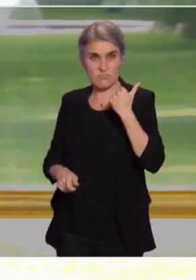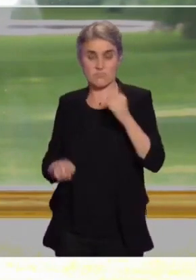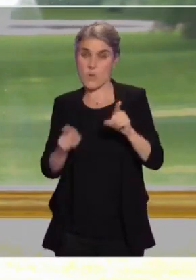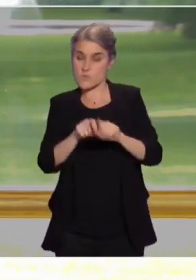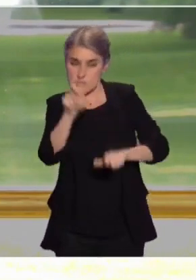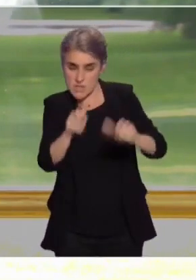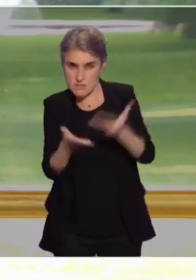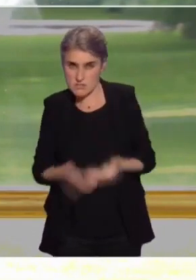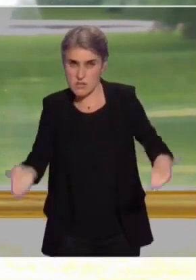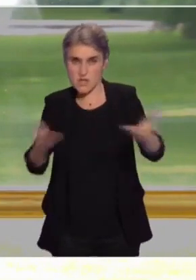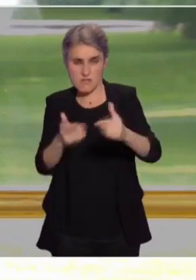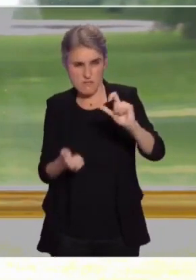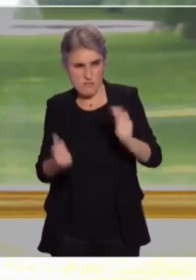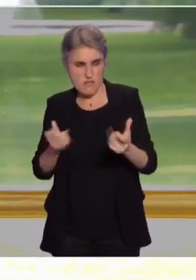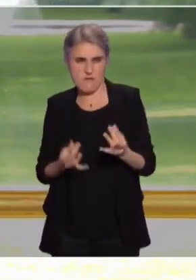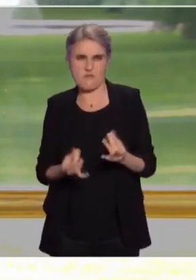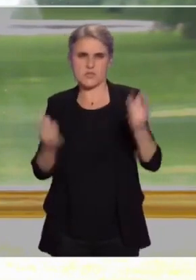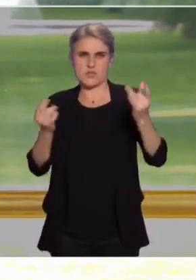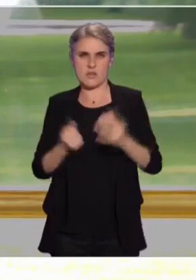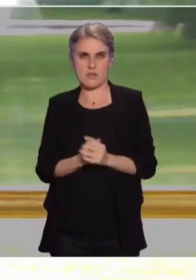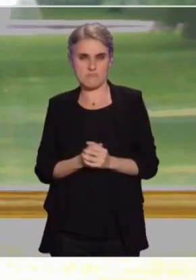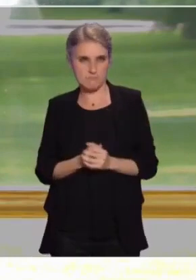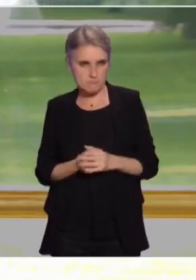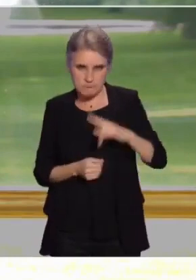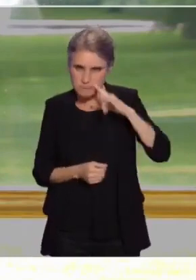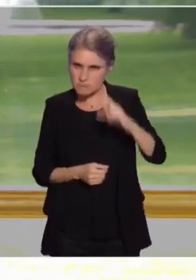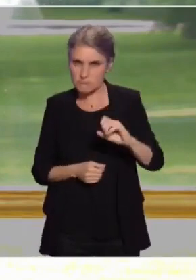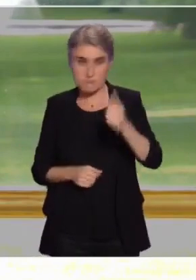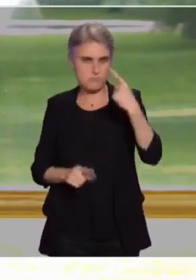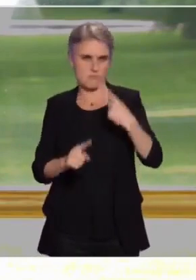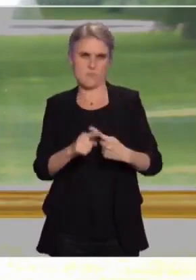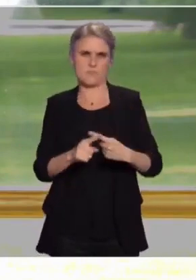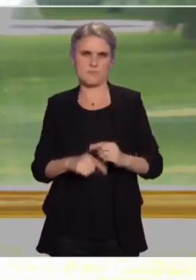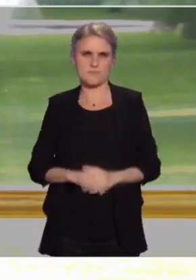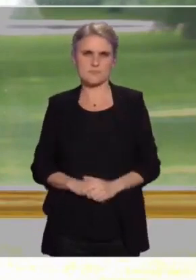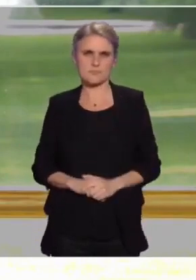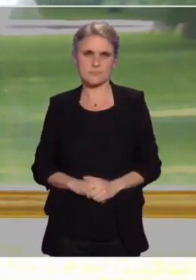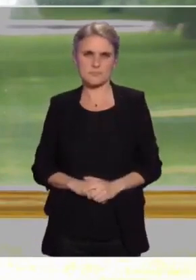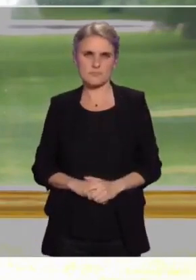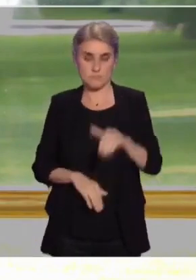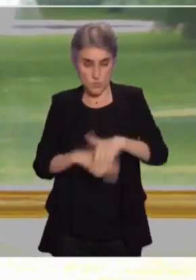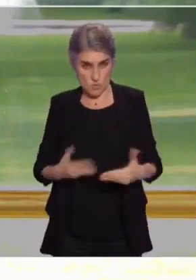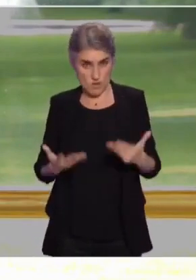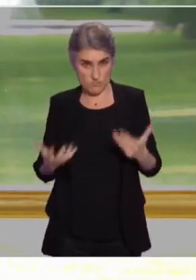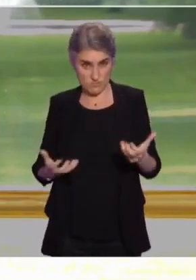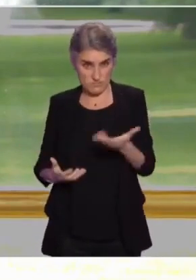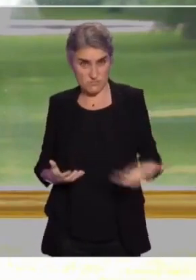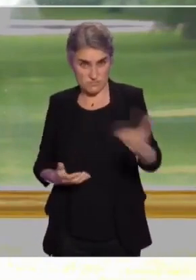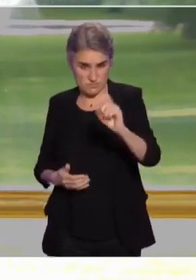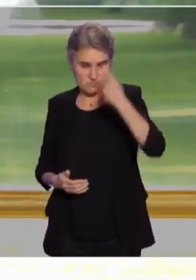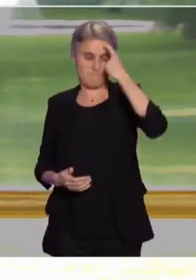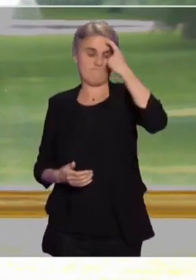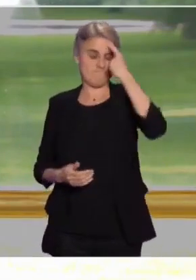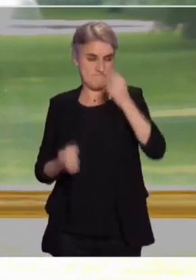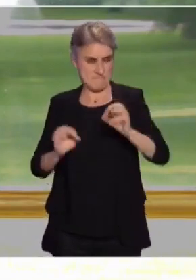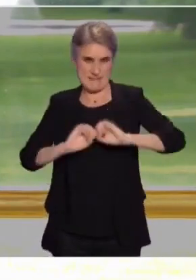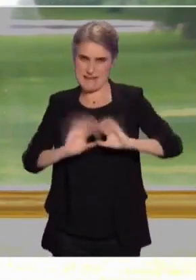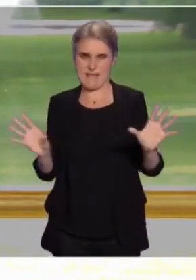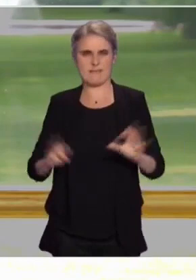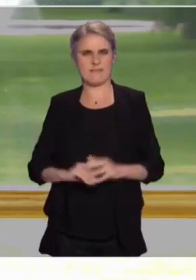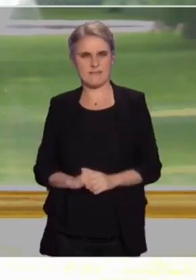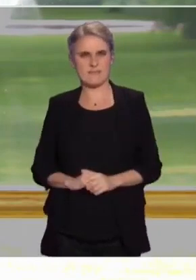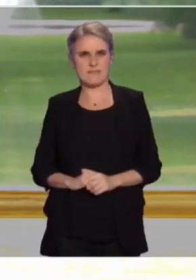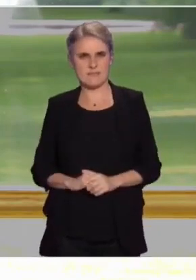précaires c'est inédit et je veux ce soir que vous le mesurier aussi pleinement dans